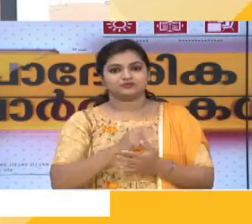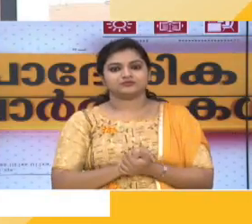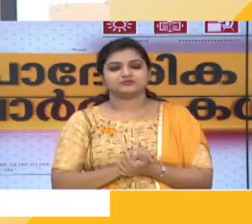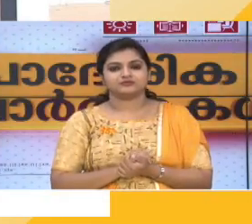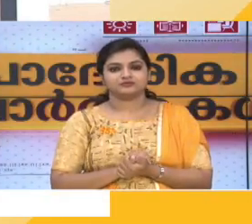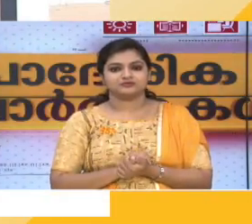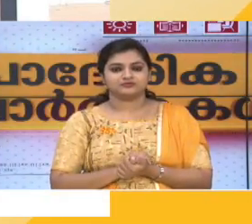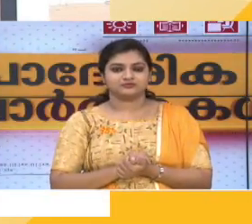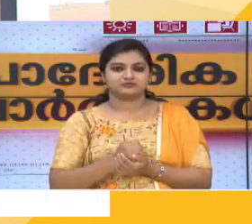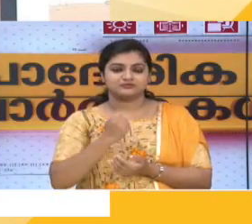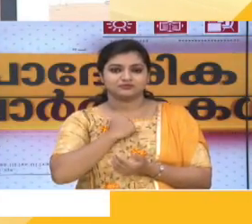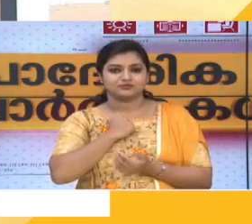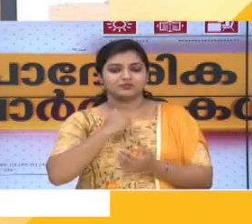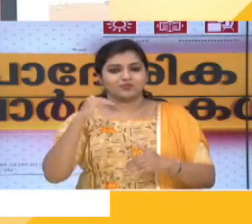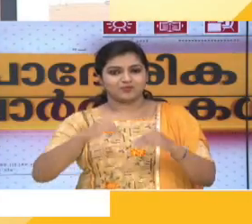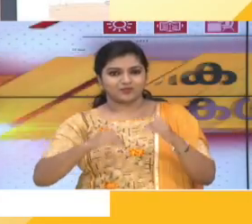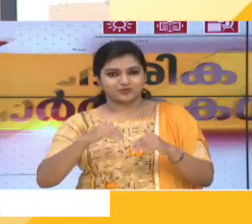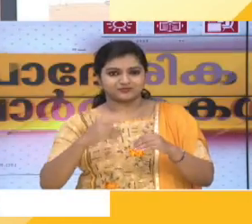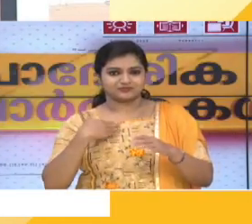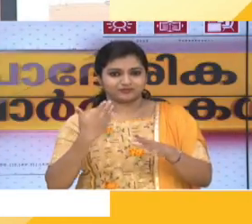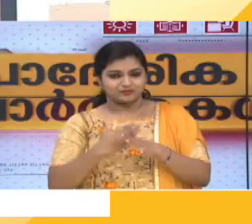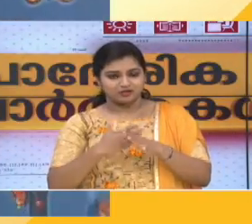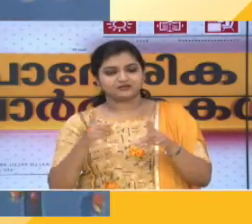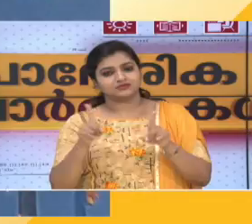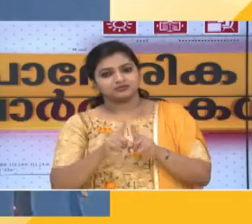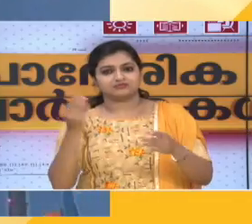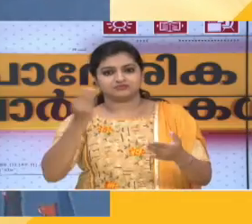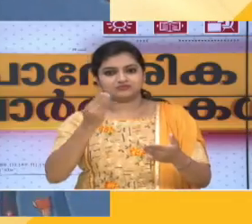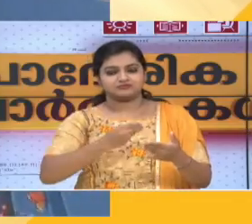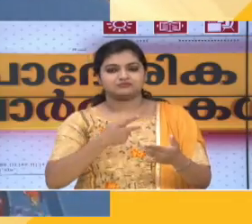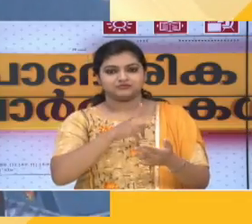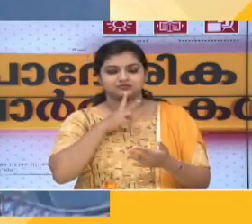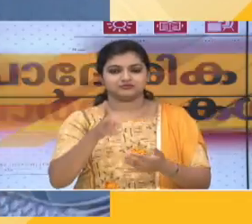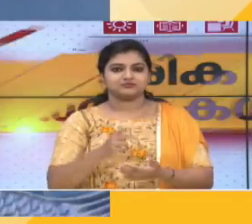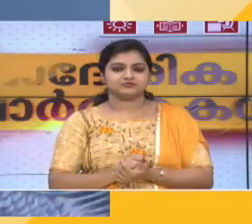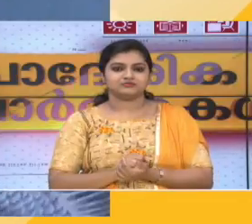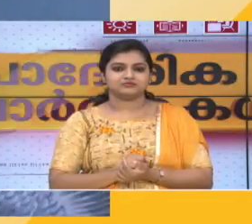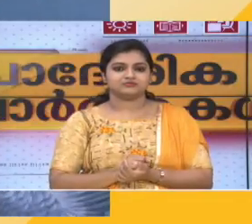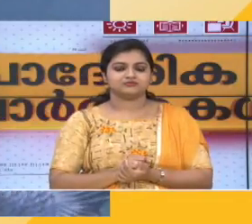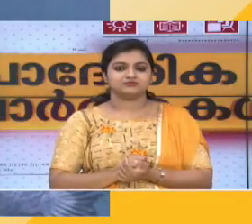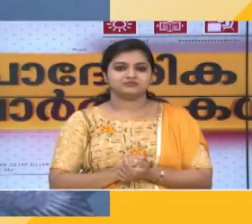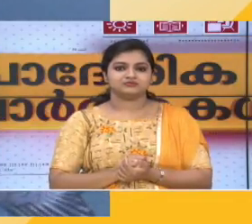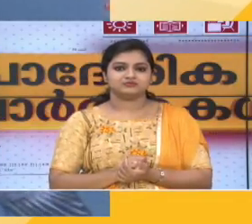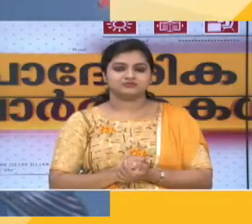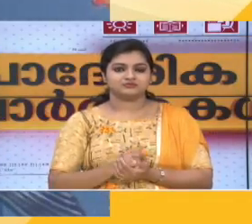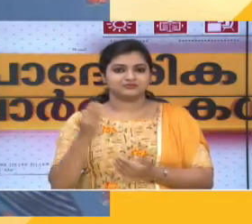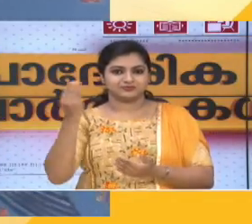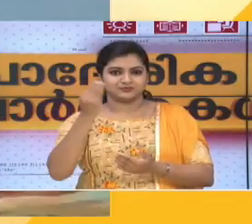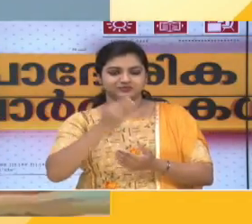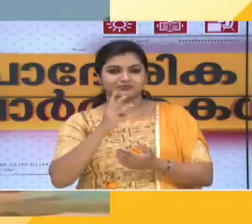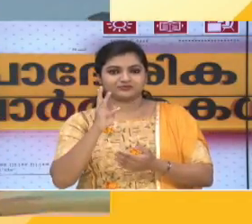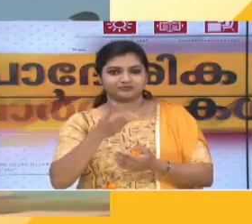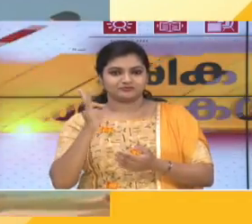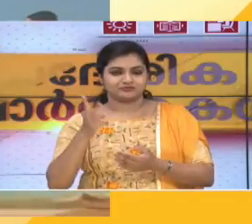യഥാർത്ഥത്തിൽ എന്റെ രാഷ്ട്രീയ പ്രവർത്തനം തന്നെയാണ് എന്റെ ചിത്രരചന. സെൽഫ് പോർട്രേറ്റ് വിത്ത് ബേണിംഗ് മെമ്മറീസ്, പ്രേ പ്രെഡറ്റർ പ്രേ, വിങ്സ് എന്നിങ്ങനെ